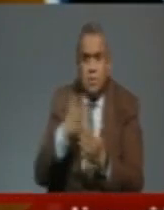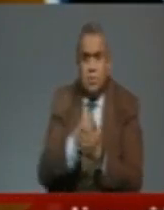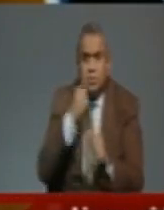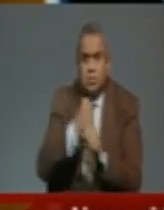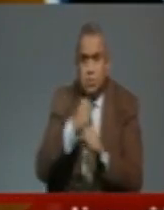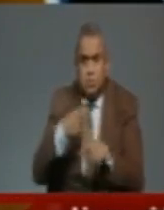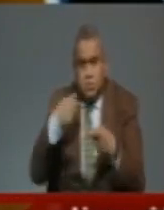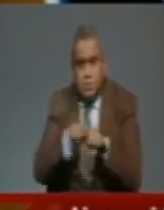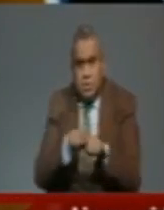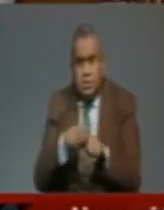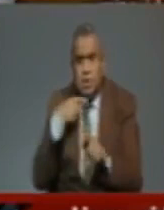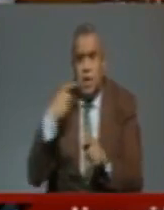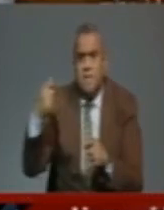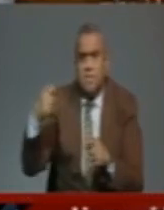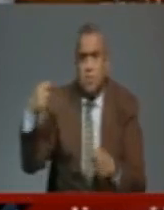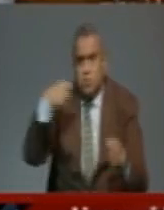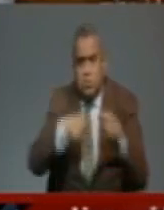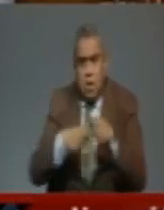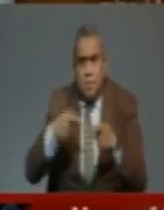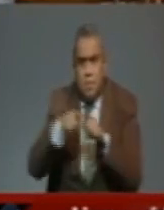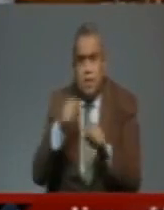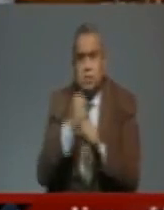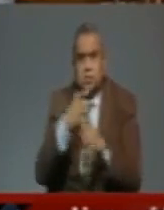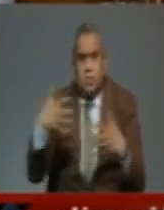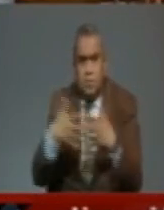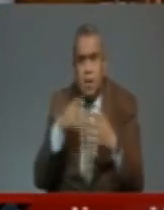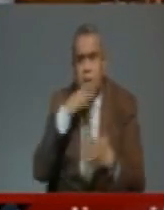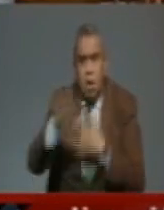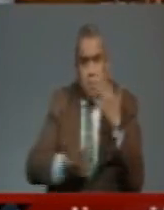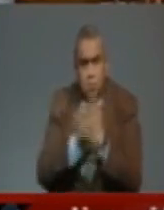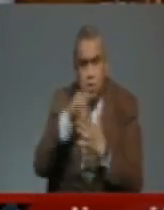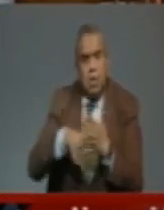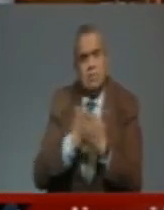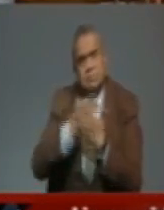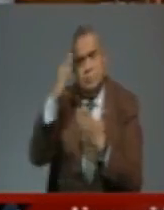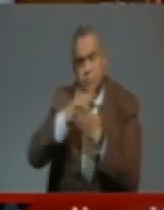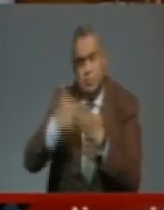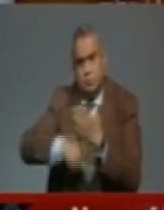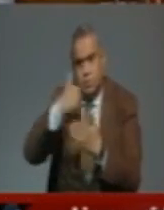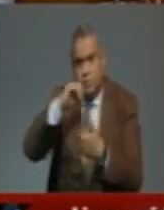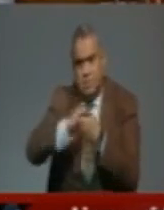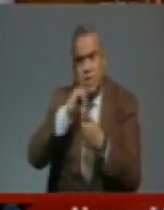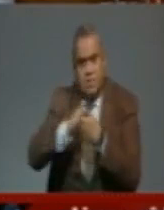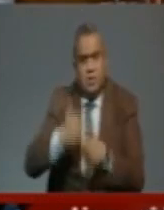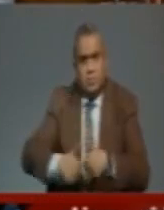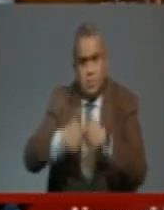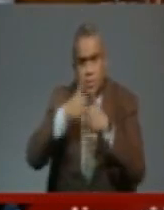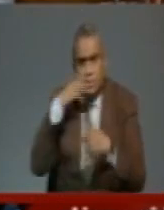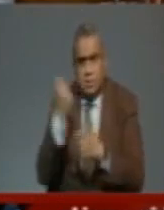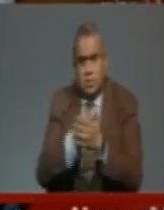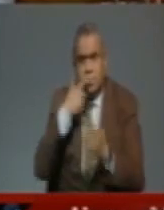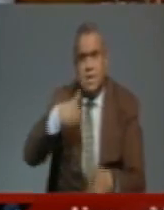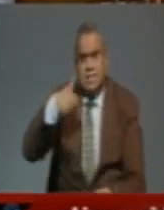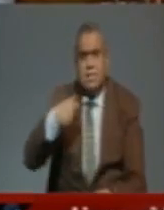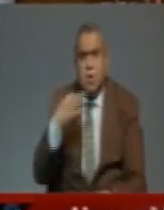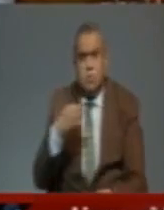هعمله بفلوسي، فانا من حقي ان انا اشتغل. وحليت المشكله معاهم وشغالين فيه زي ما حضرتك شايف دلوقتي كده. الخط طوله 36 كيلو،